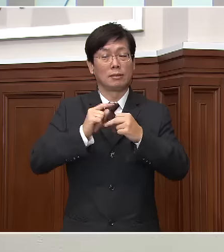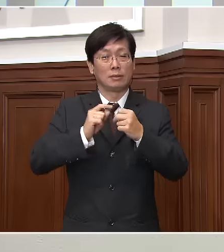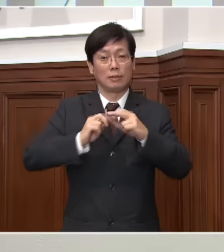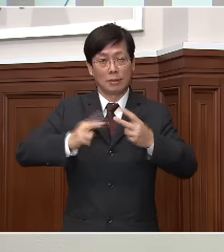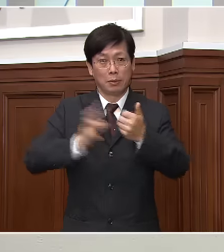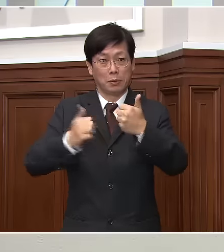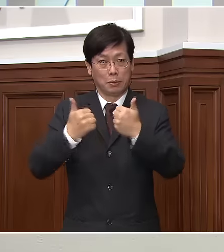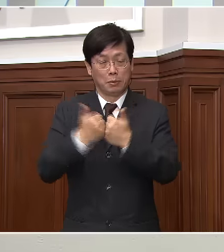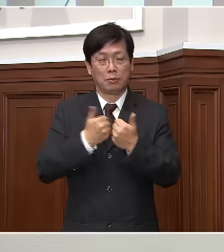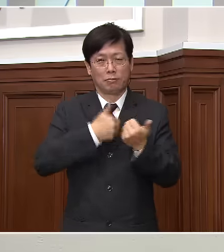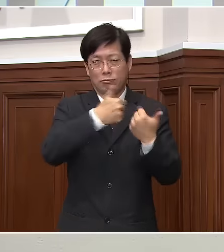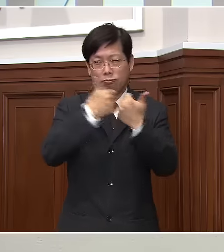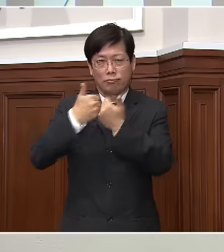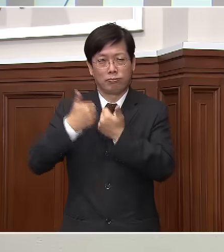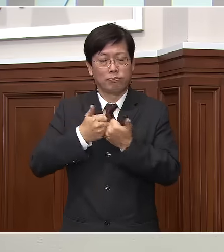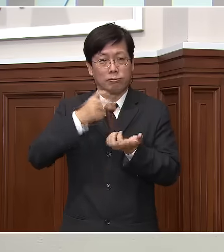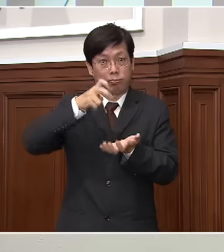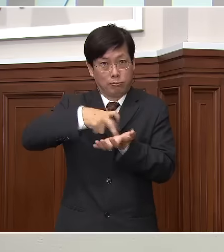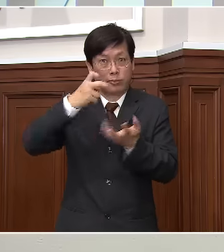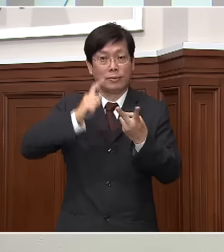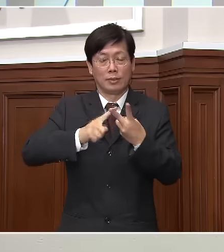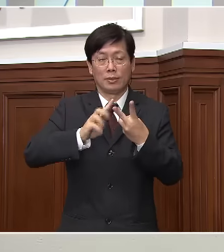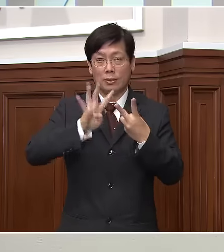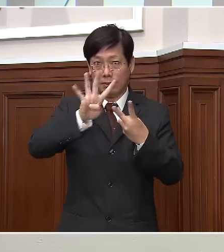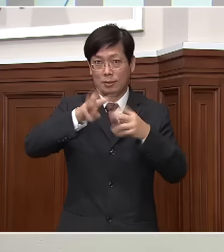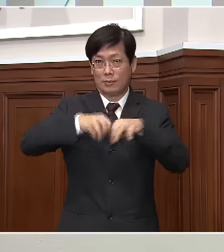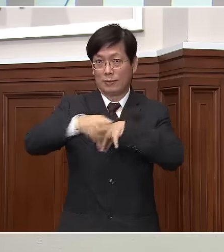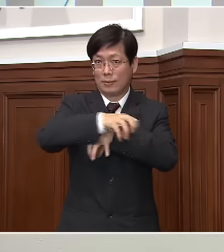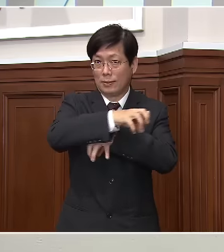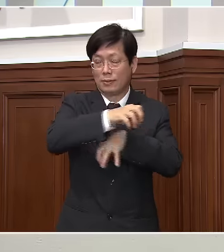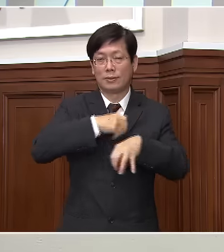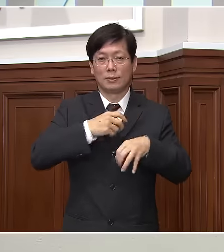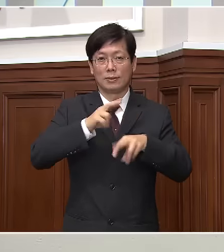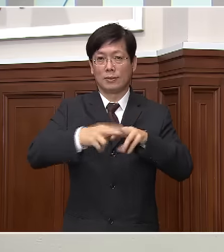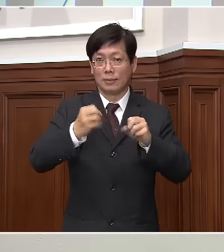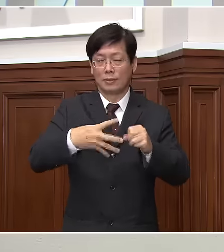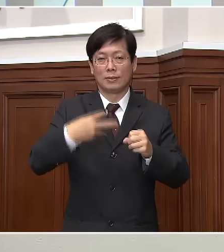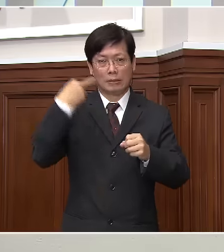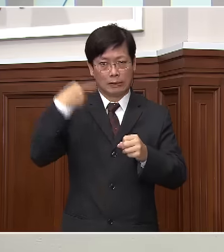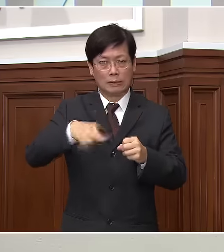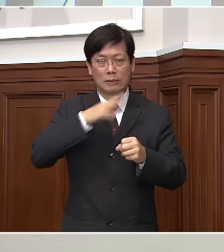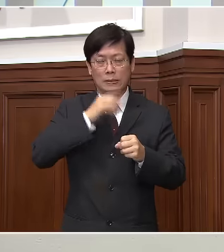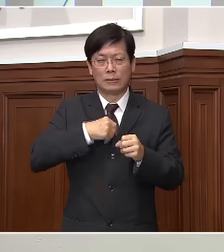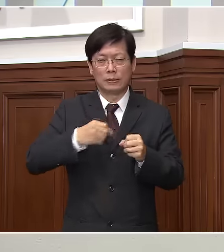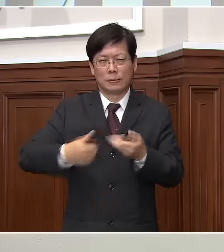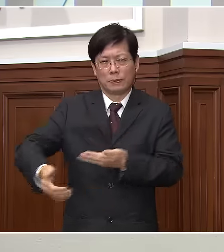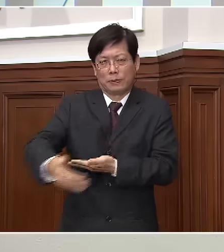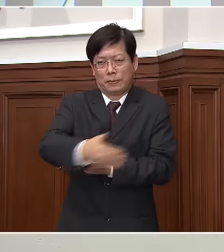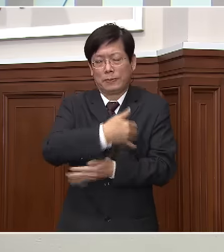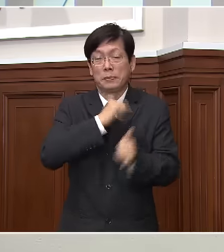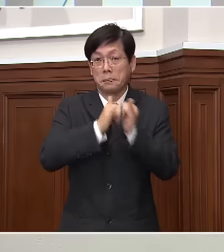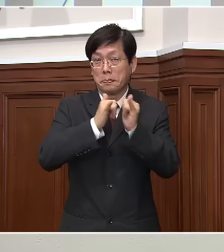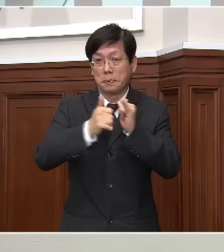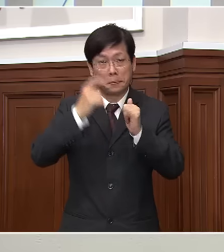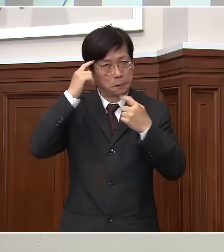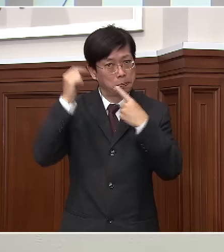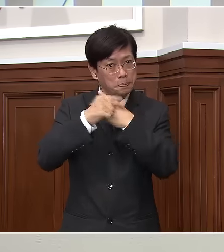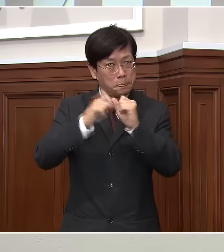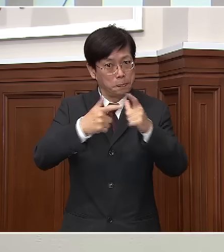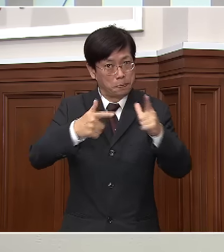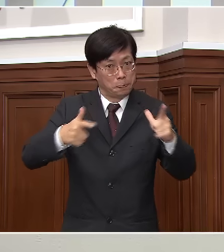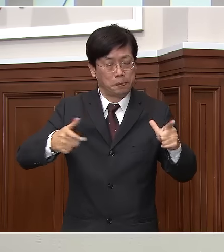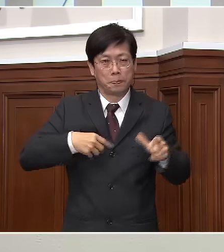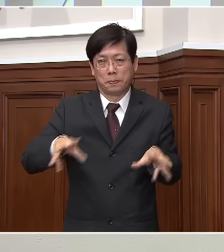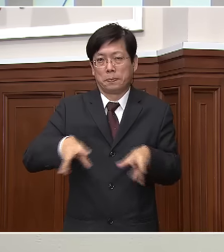会20场的会议，以及4场的分区会议，并且广泛的收集社会各界意见之后完